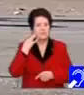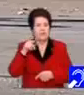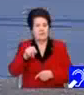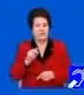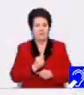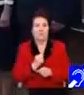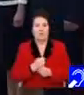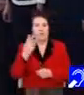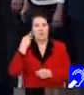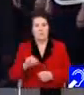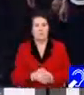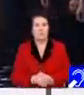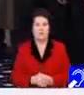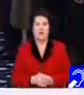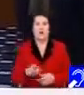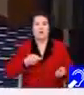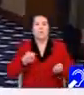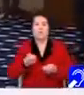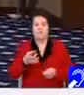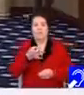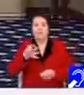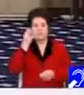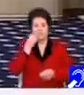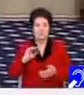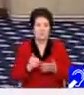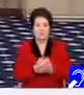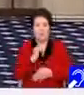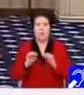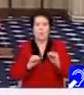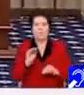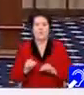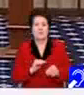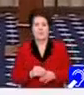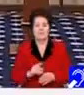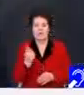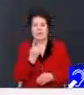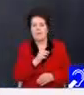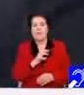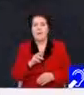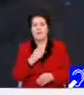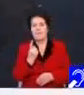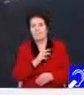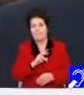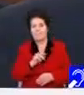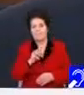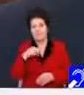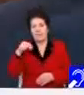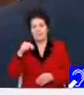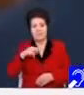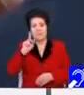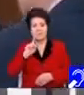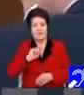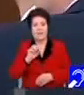modei. Guvernul Republicii Moldova are o nouă componență. Președintele interimar Adrian Candu a semnat decretele de numire